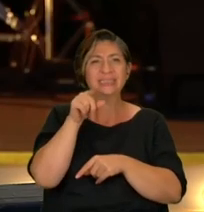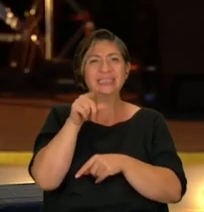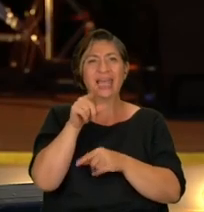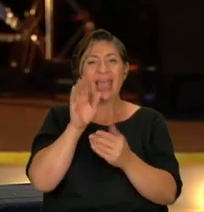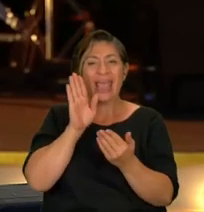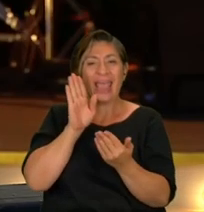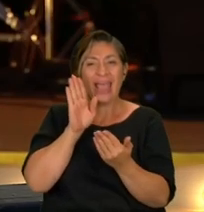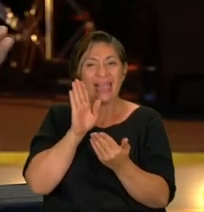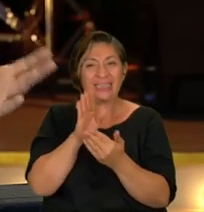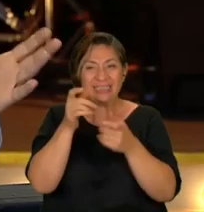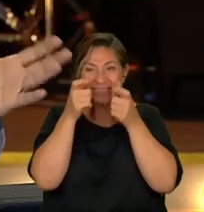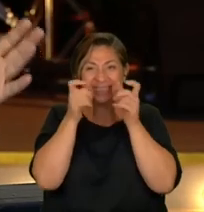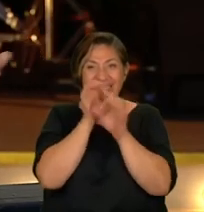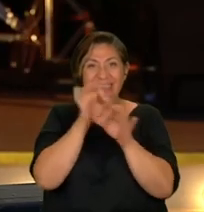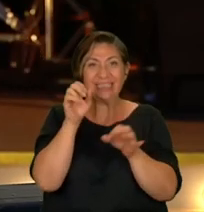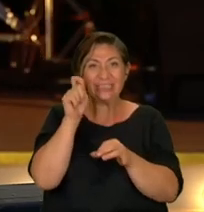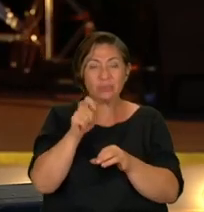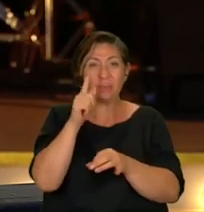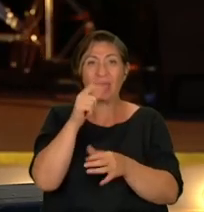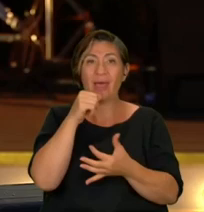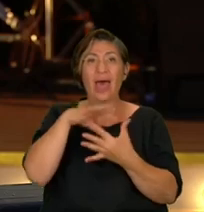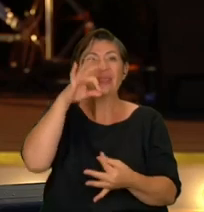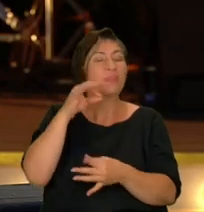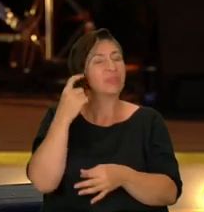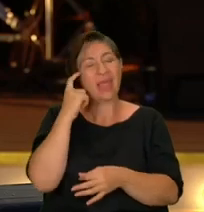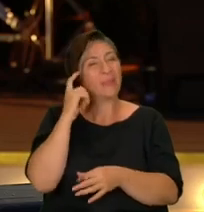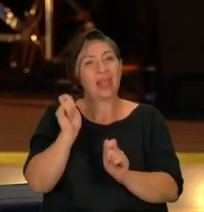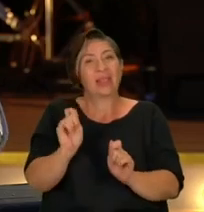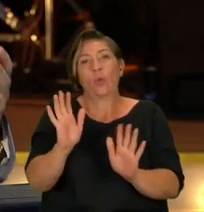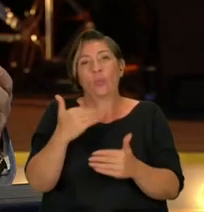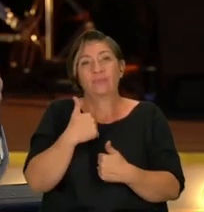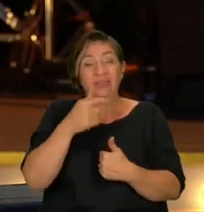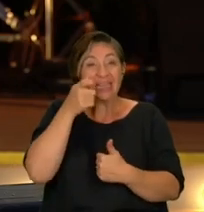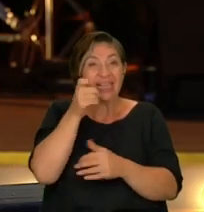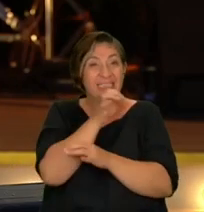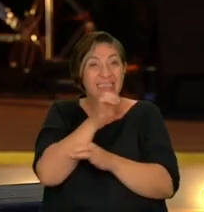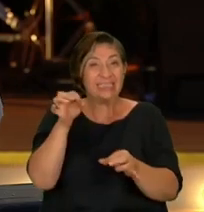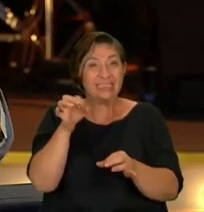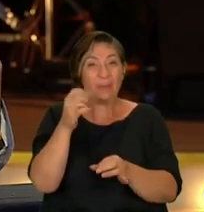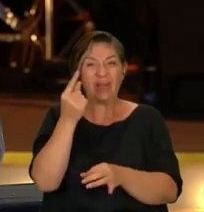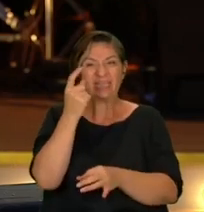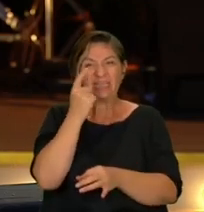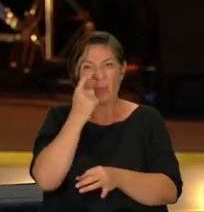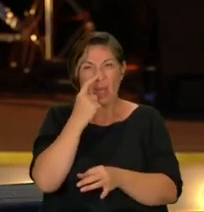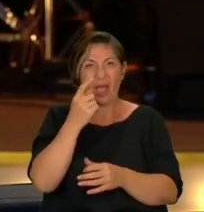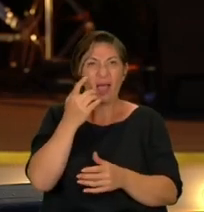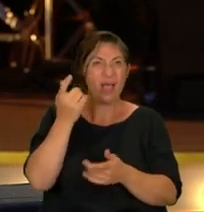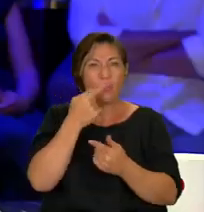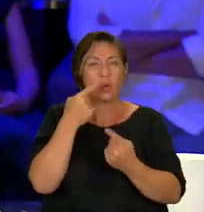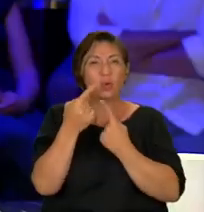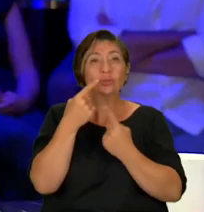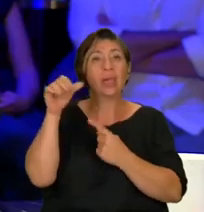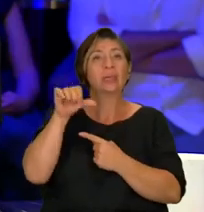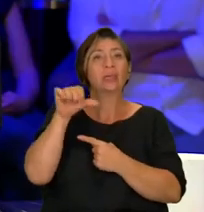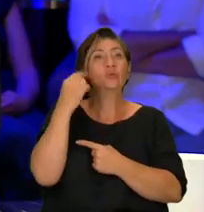Size yaklaşırken dikkatsizlik yapabilecek bir adam tahmin edemiyorum. Dikkatsizce biraz kaba saba yaklaşabilecek bir